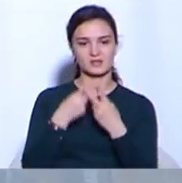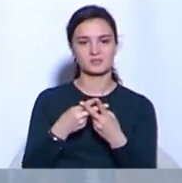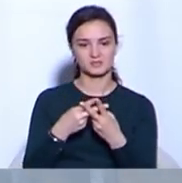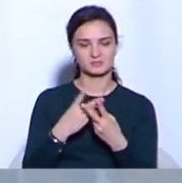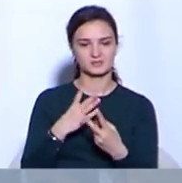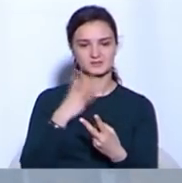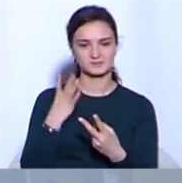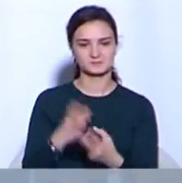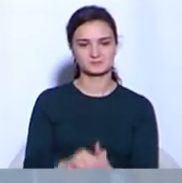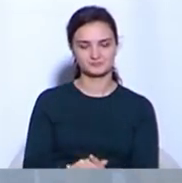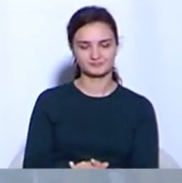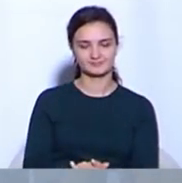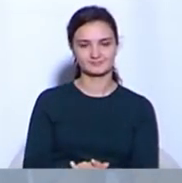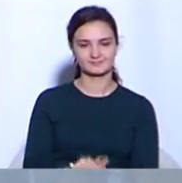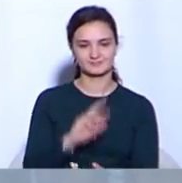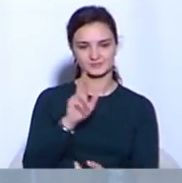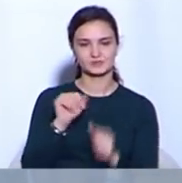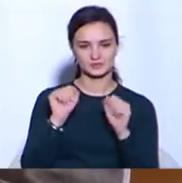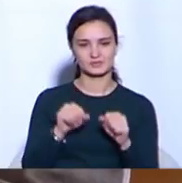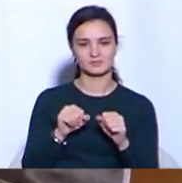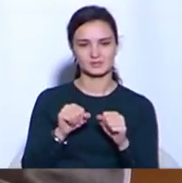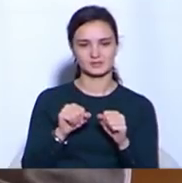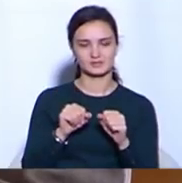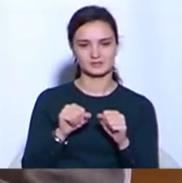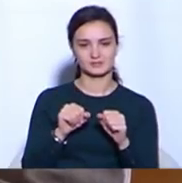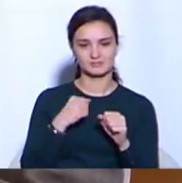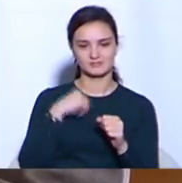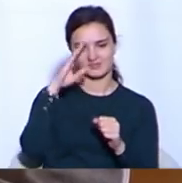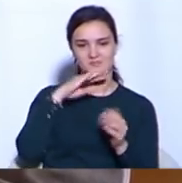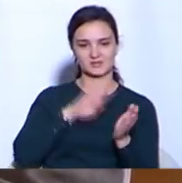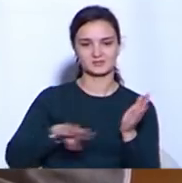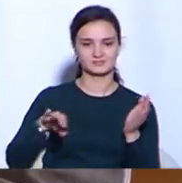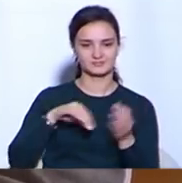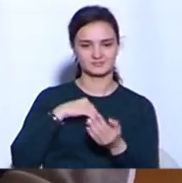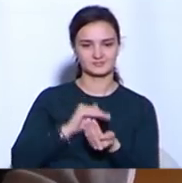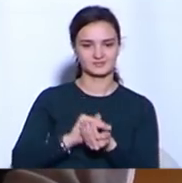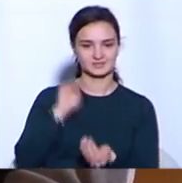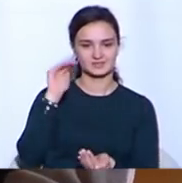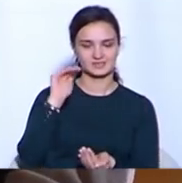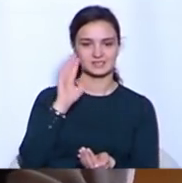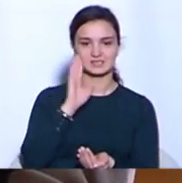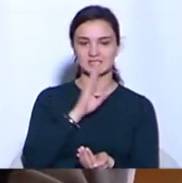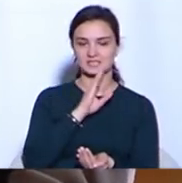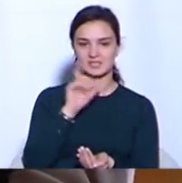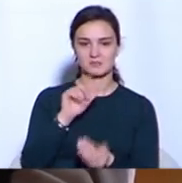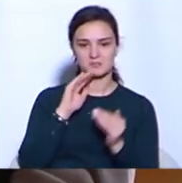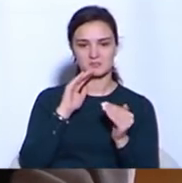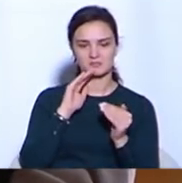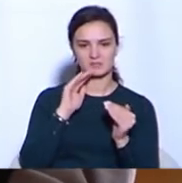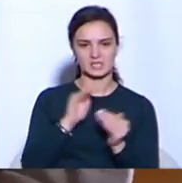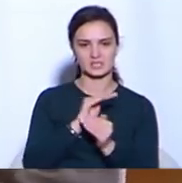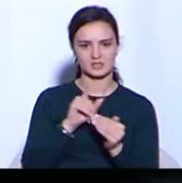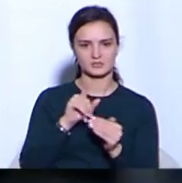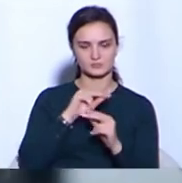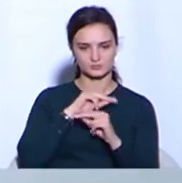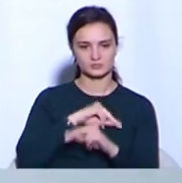დააპატიმრეს. და შეიძლება ითქვას, უმალოდ გავიზარდა. დედა გერარქალი იყო, მუშაობდა და სამი